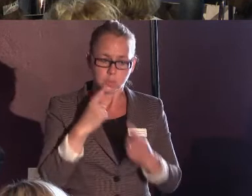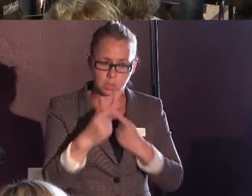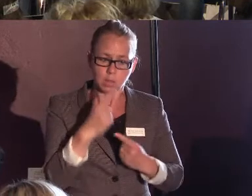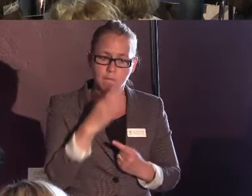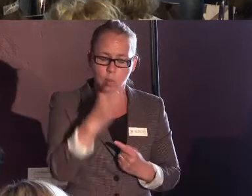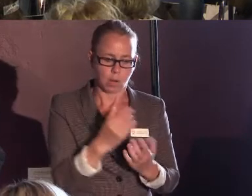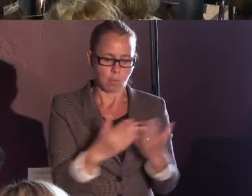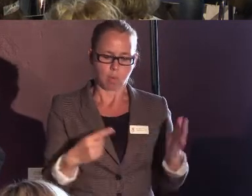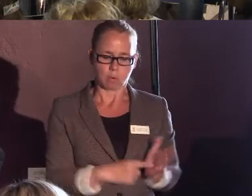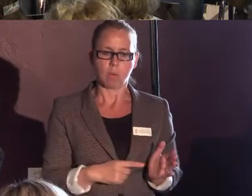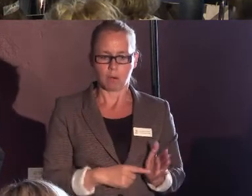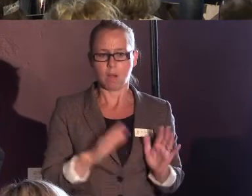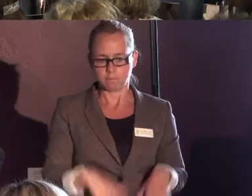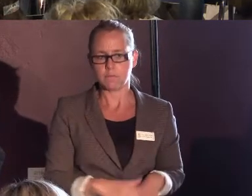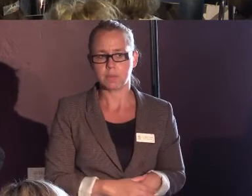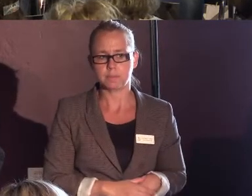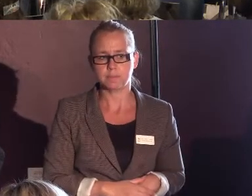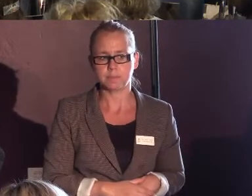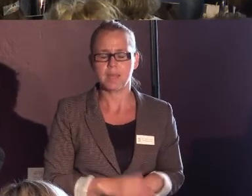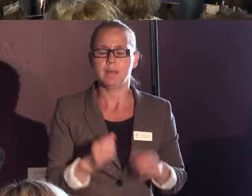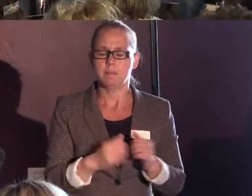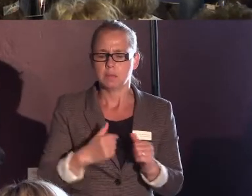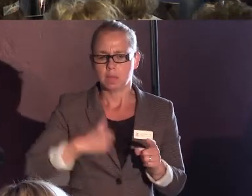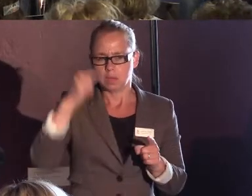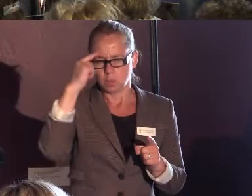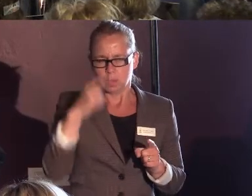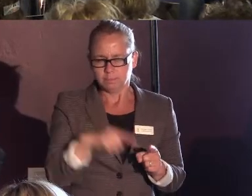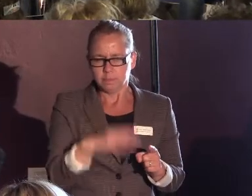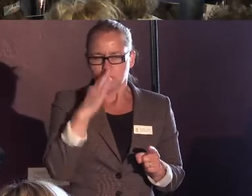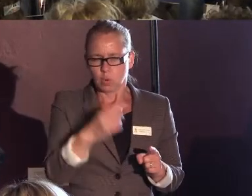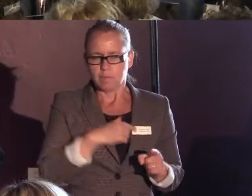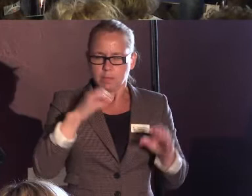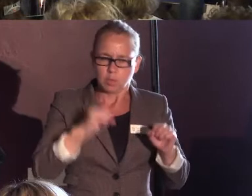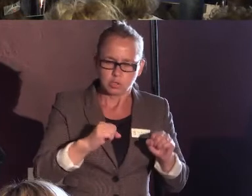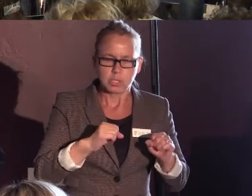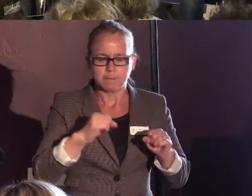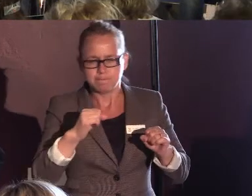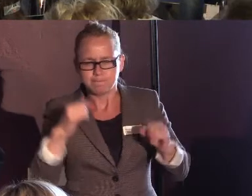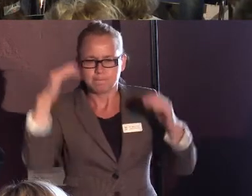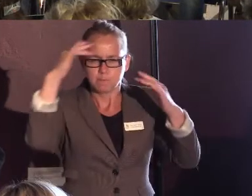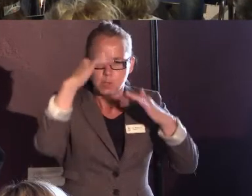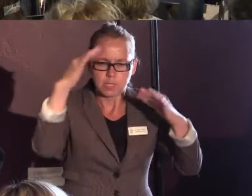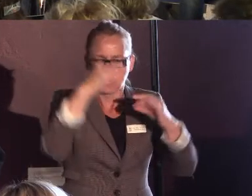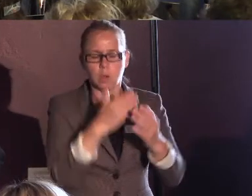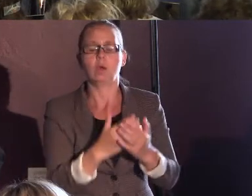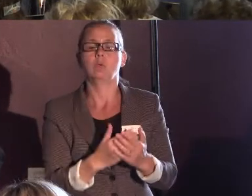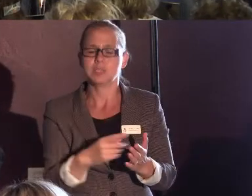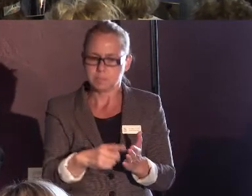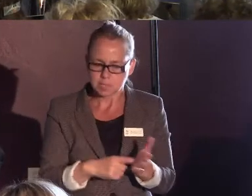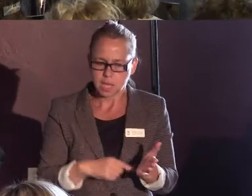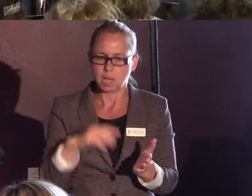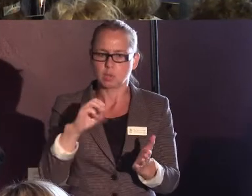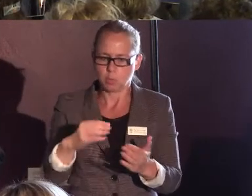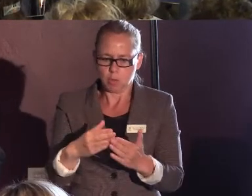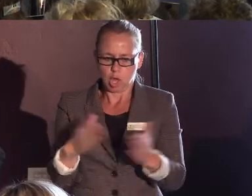vänt vid ett flertal tillfällen. Men jag tror att det är en fråga som vi behöver brottas mer med, och inte minst när det också handlar om